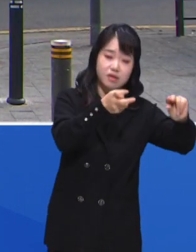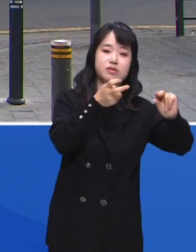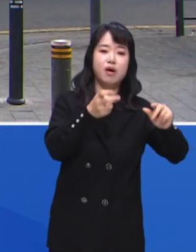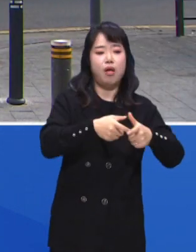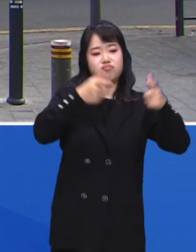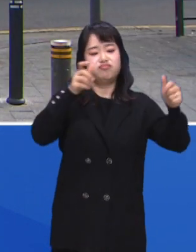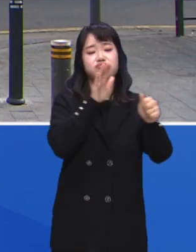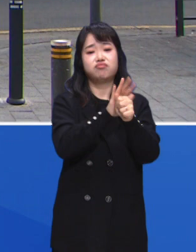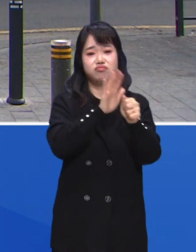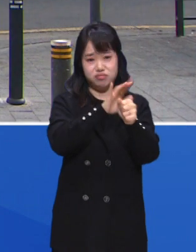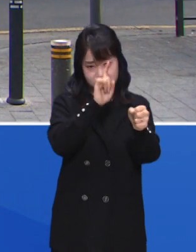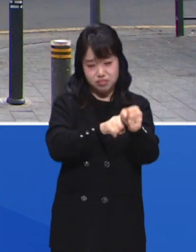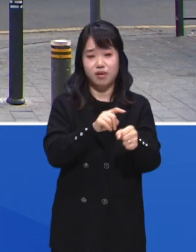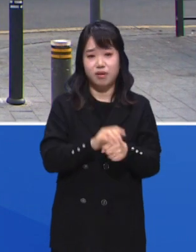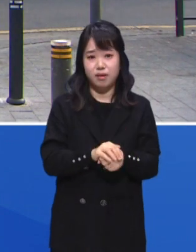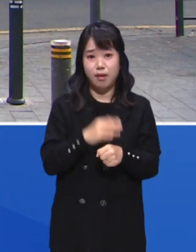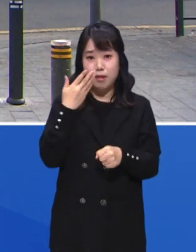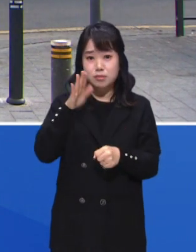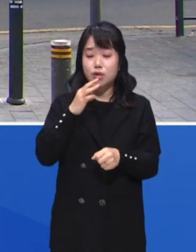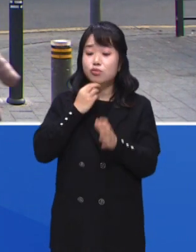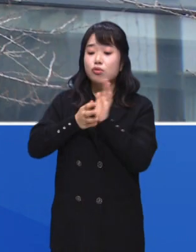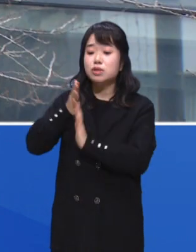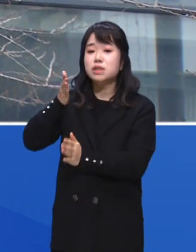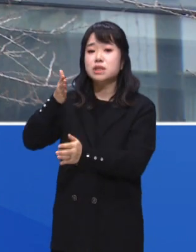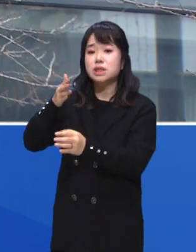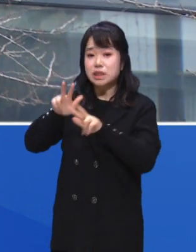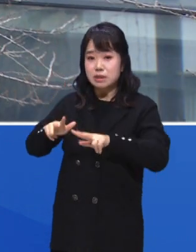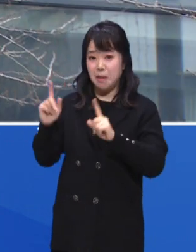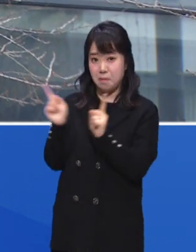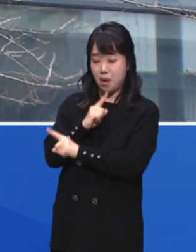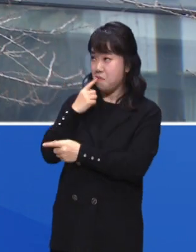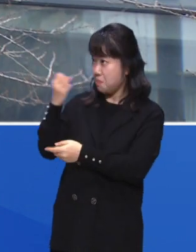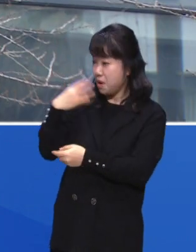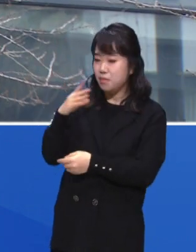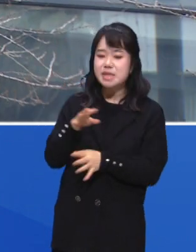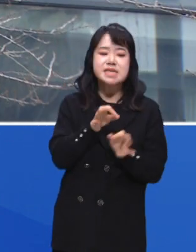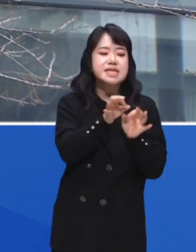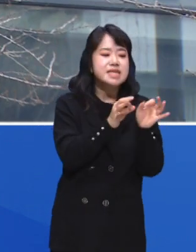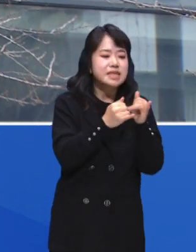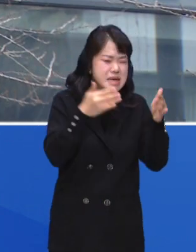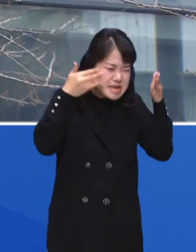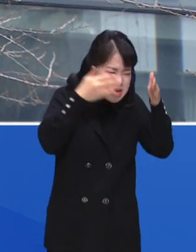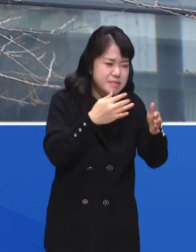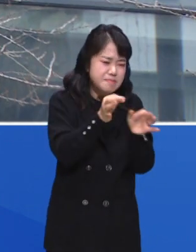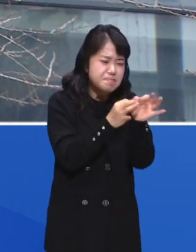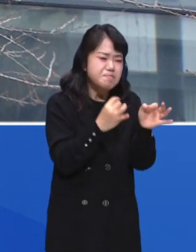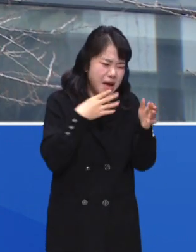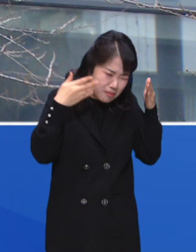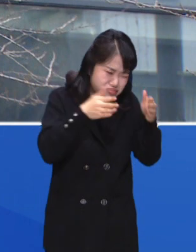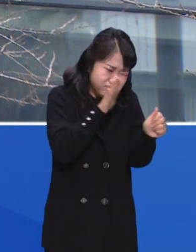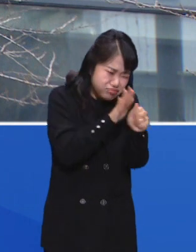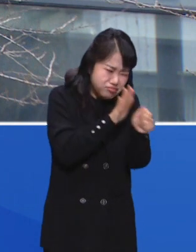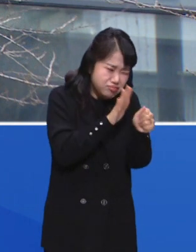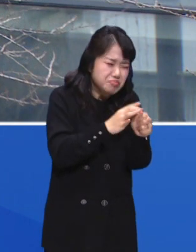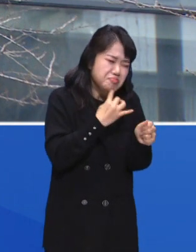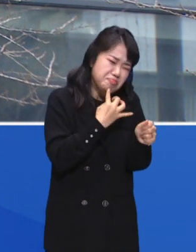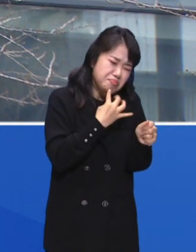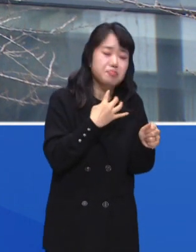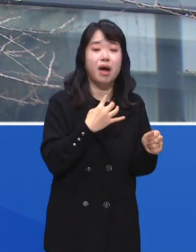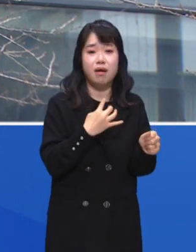서울시에서 계획한 안에 따르면 상권에 대한 분석으로만 너무 과하게 초점이 되어 있어요 그